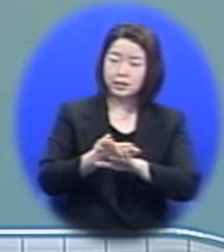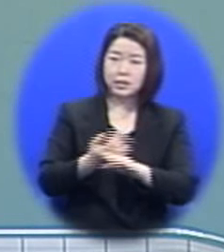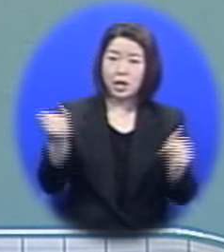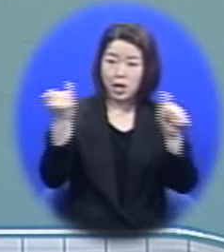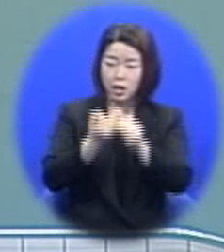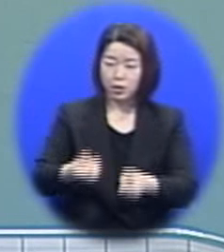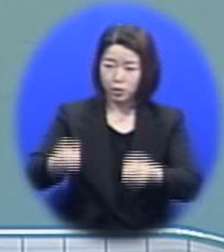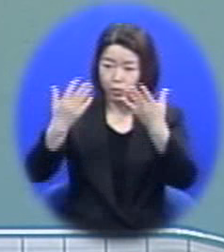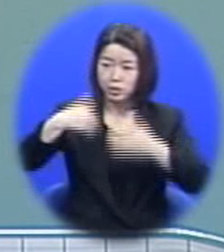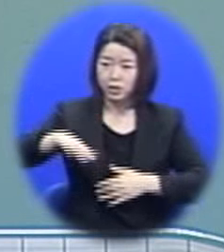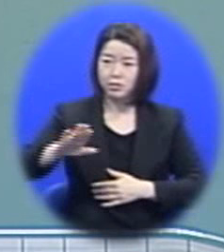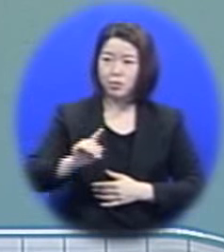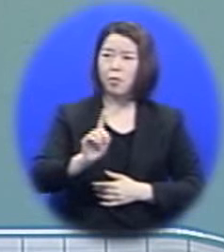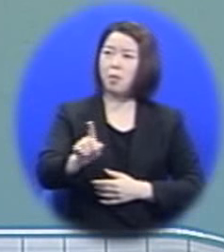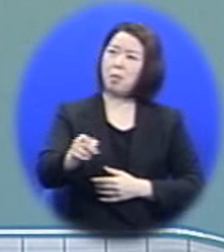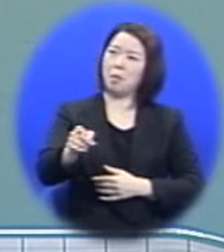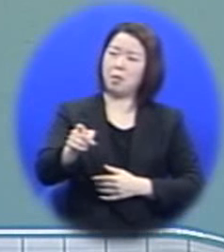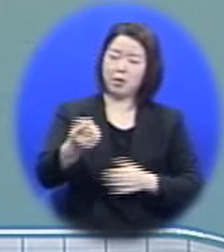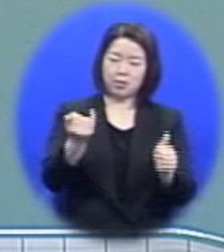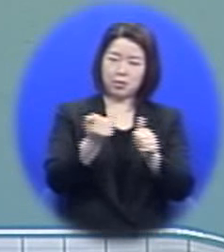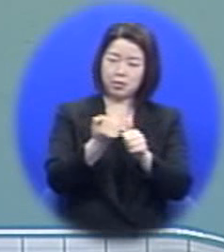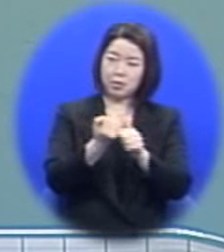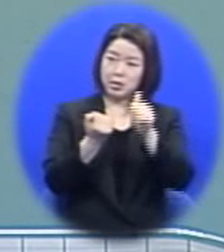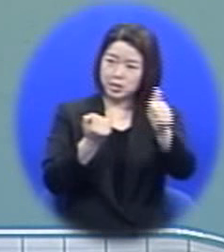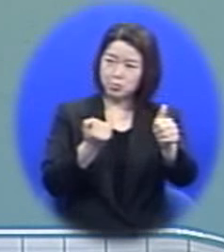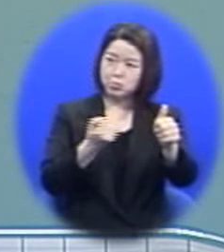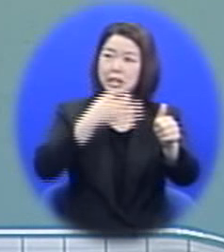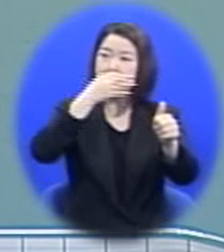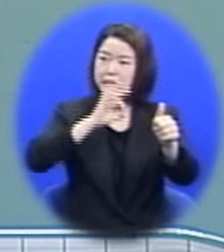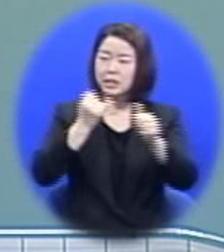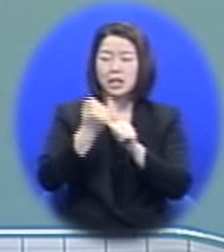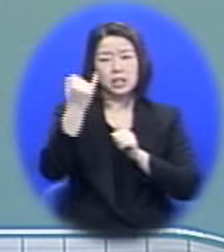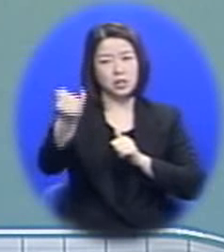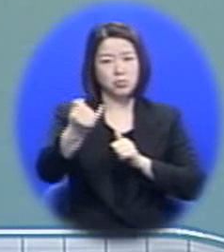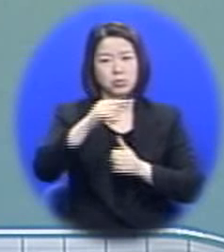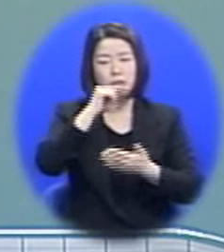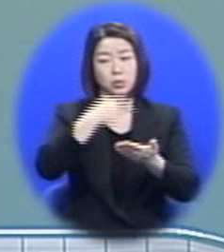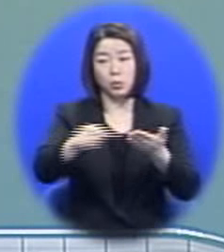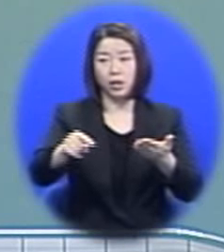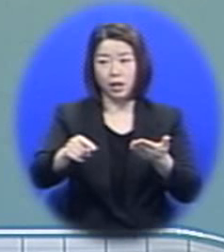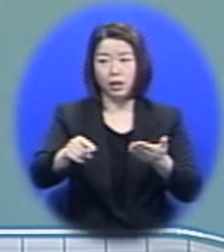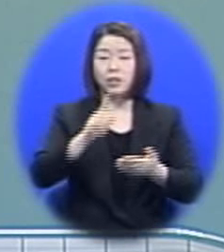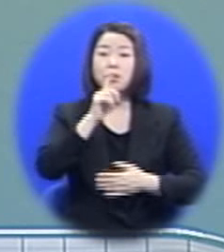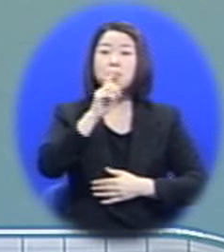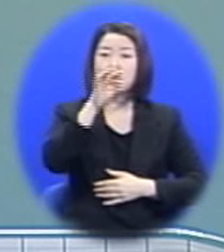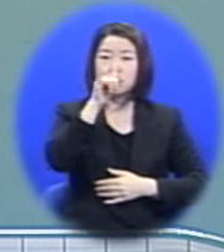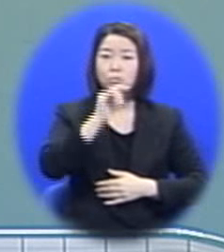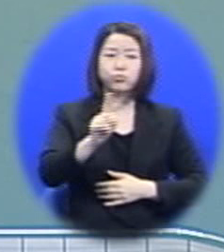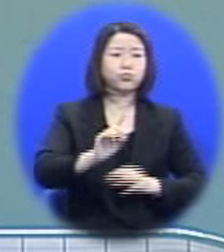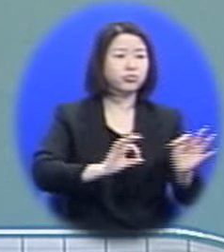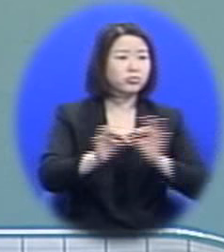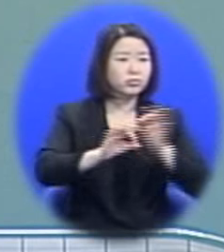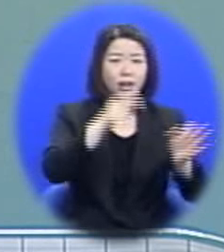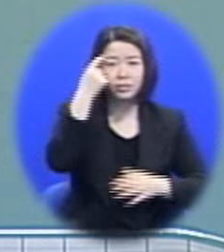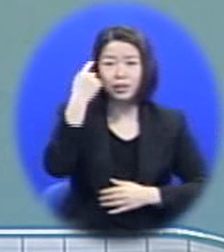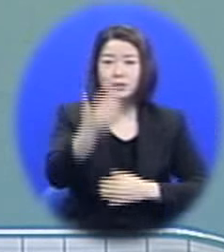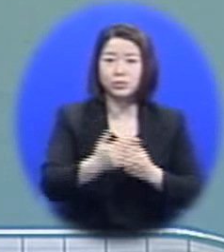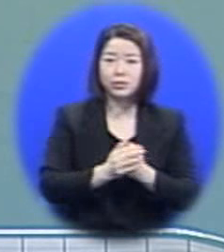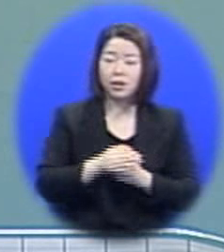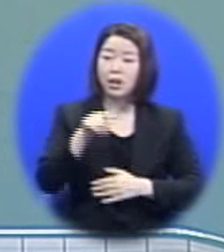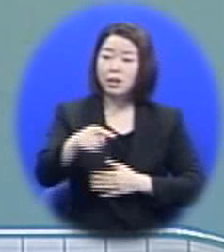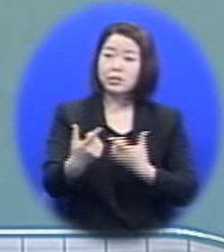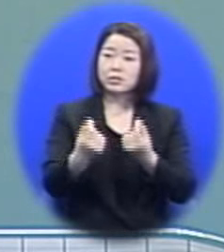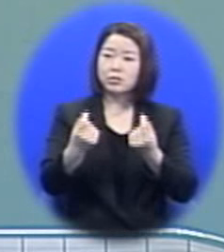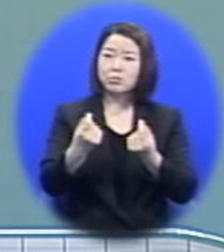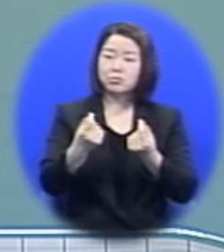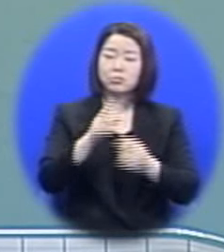가지고 아유, 신랑이 이기네, 신부가 손해네. 무슨 지금 장사하는 겁니까? 그런 말을